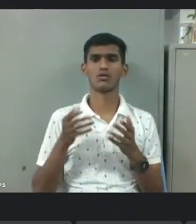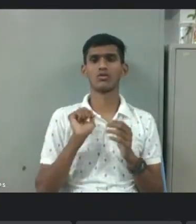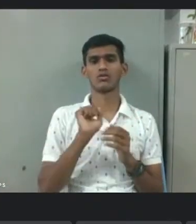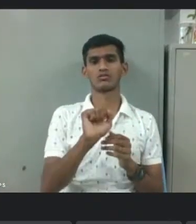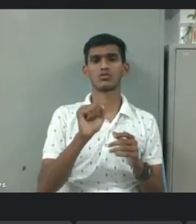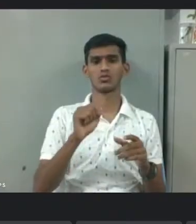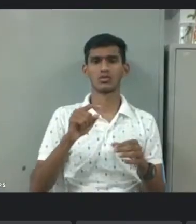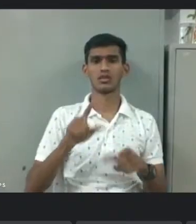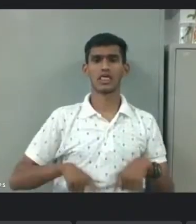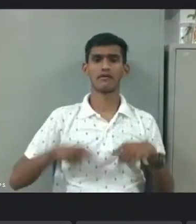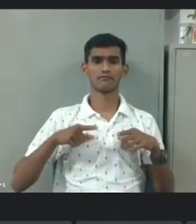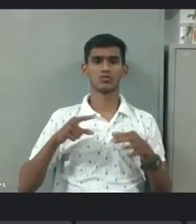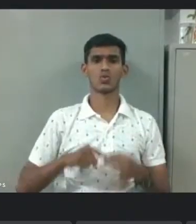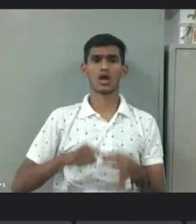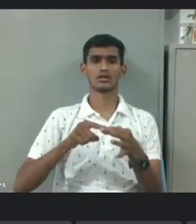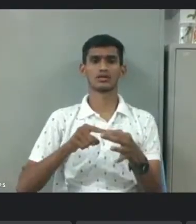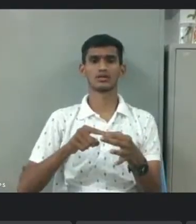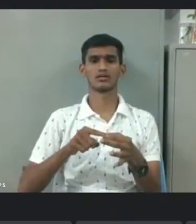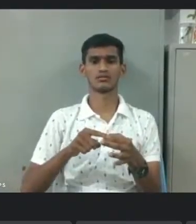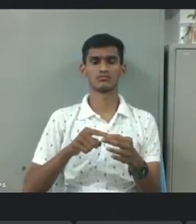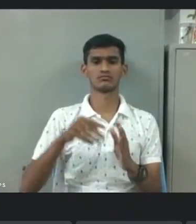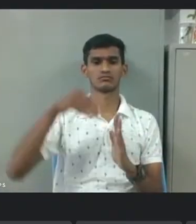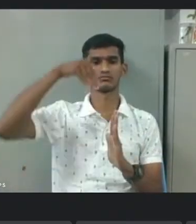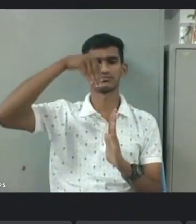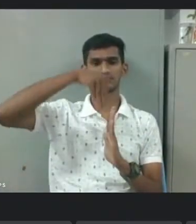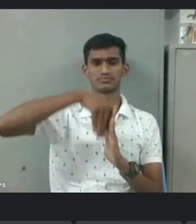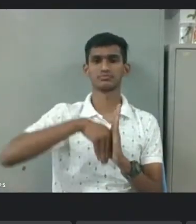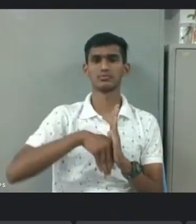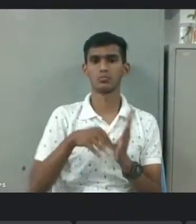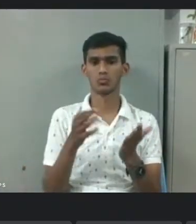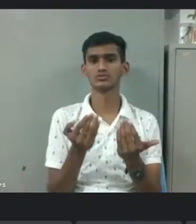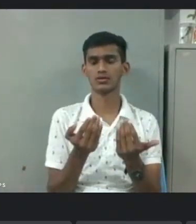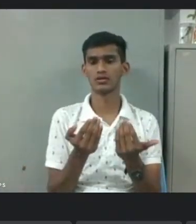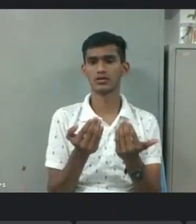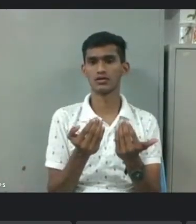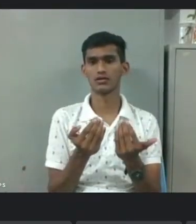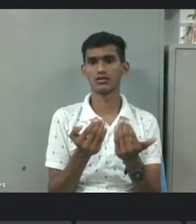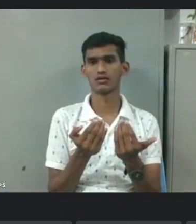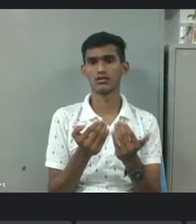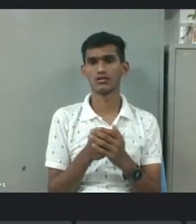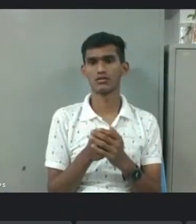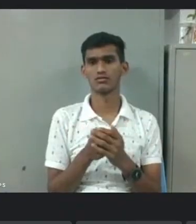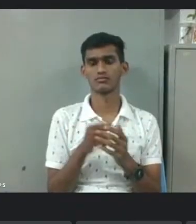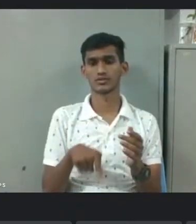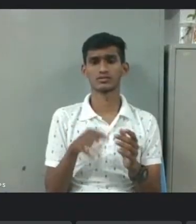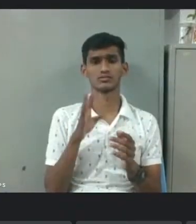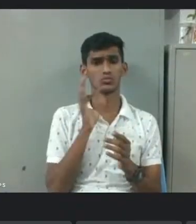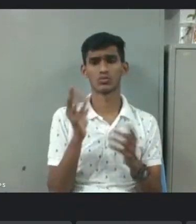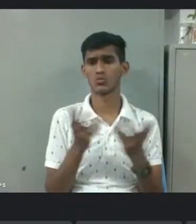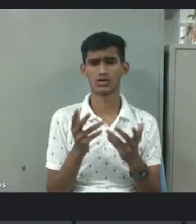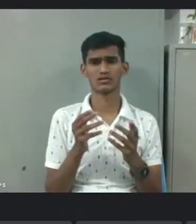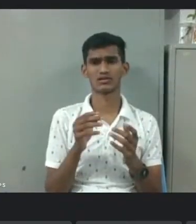നമ്മൾ ജീവിച്ചിരുന്ന ആ സാഹചര്യത്തിൽ നിന്ന് താഴോട്ട് വരാനുള്ള സാധ്യതകൾ പലപ്പോഴും ഉണ്ടാകുന്നുണ്ട്. പ്രത്യേകിച്ചൊരു മിഡിൽ